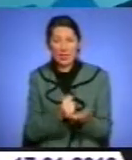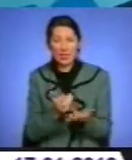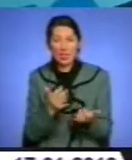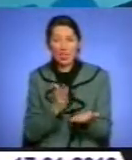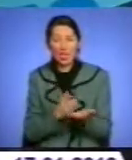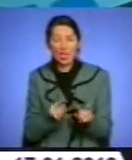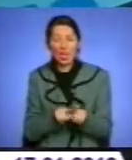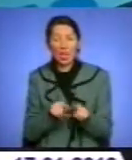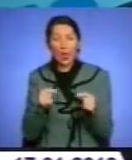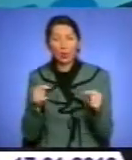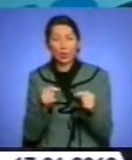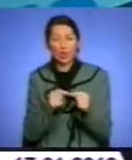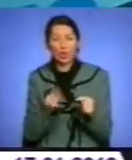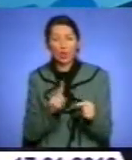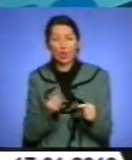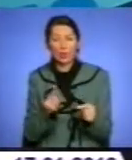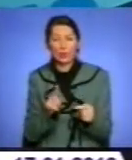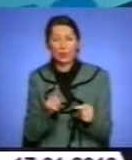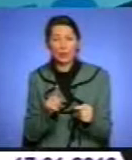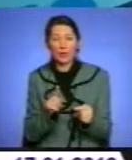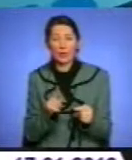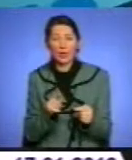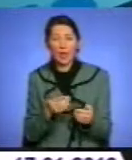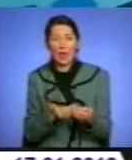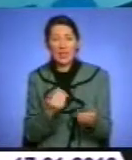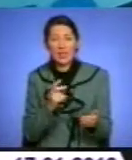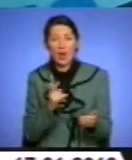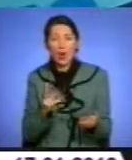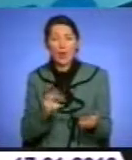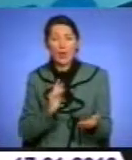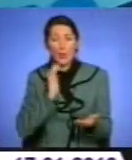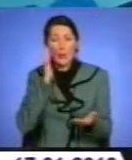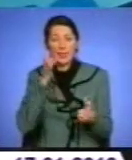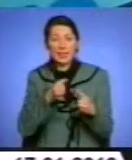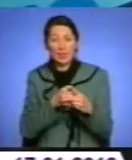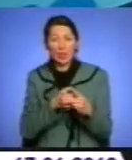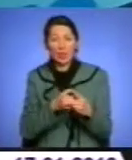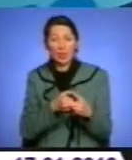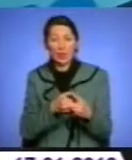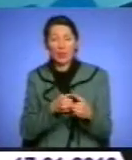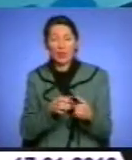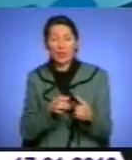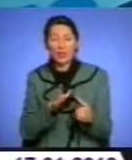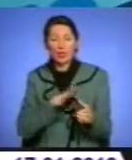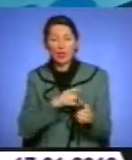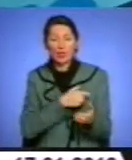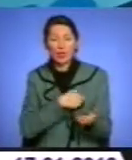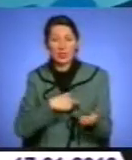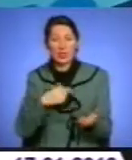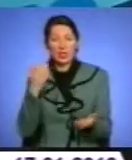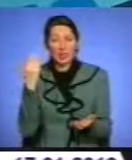таке уточнення, щоб від якої політичної партії цей кандидат був раніше,